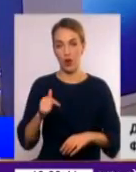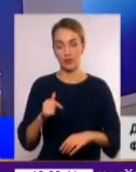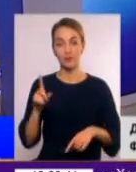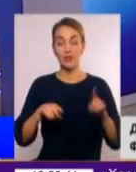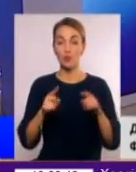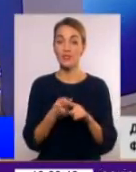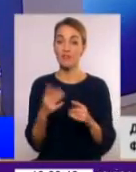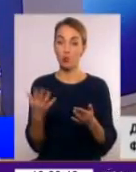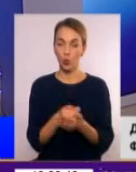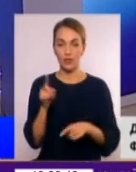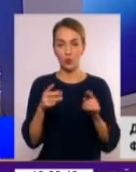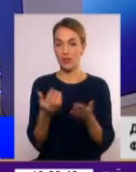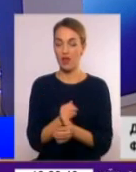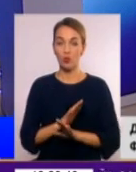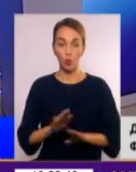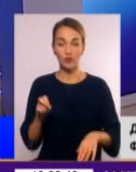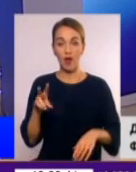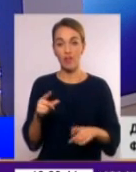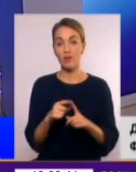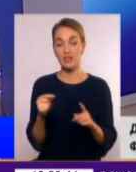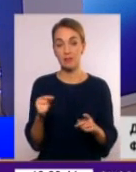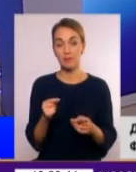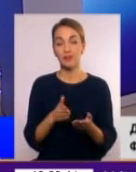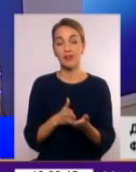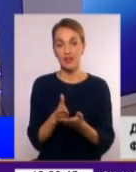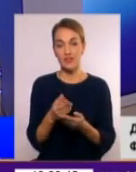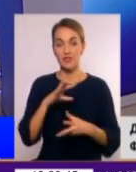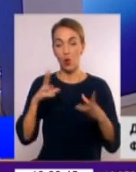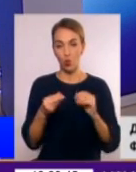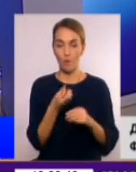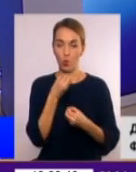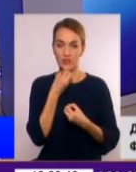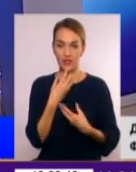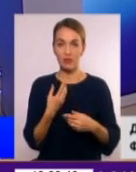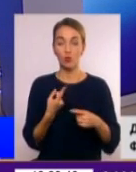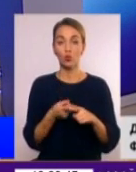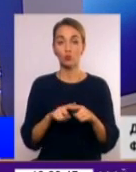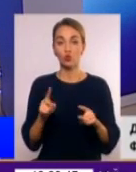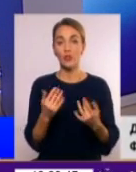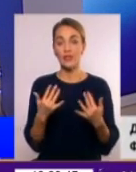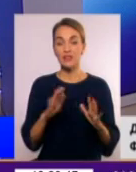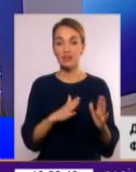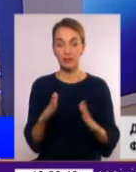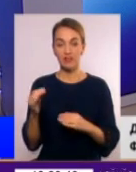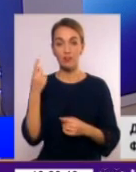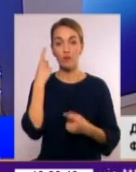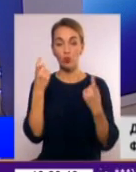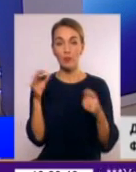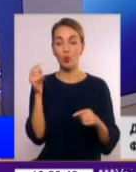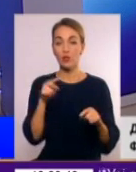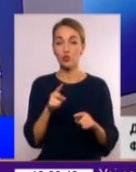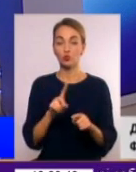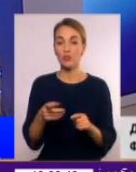Іноді це виходить, іноді не виходить, але, в принципі, тенденція, вона загалом позитивна. Тому що кількість випадків і повідомлень про те, що